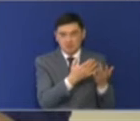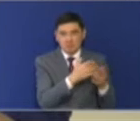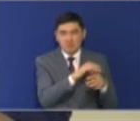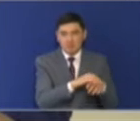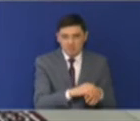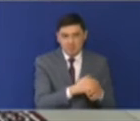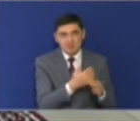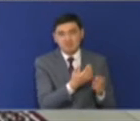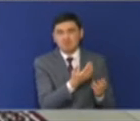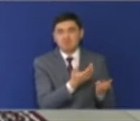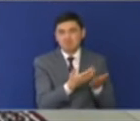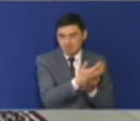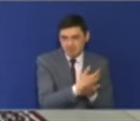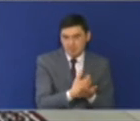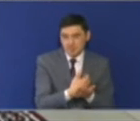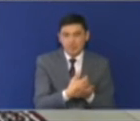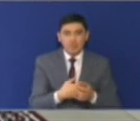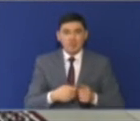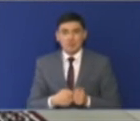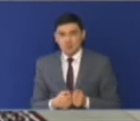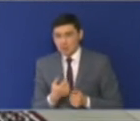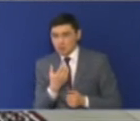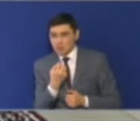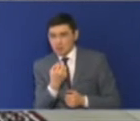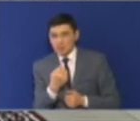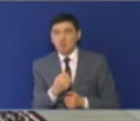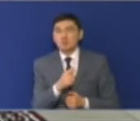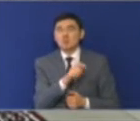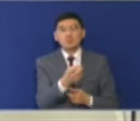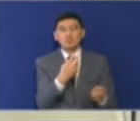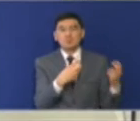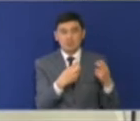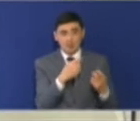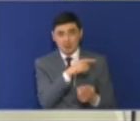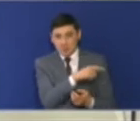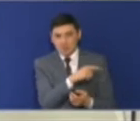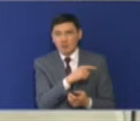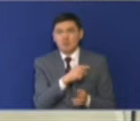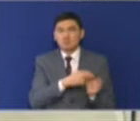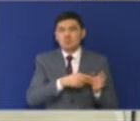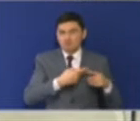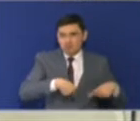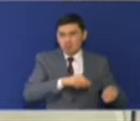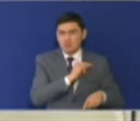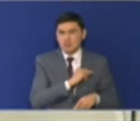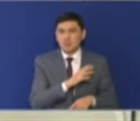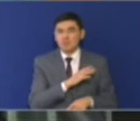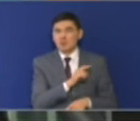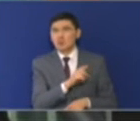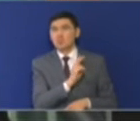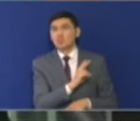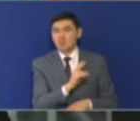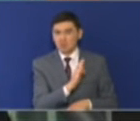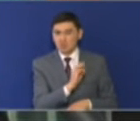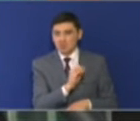годы независимости, а также познакомить общественность города с ветеранами, внесшими большой вклад в развитие страны.